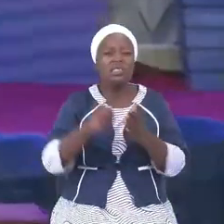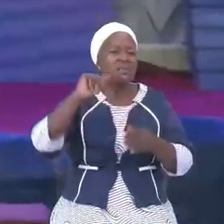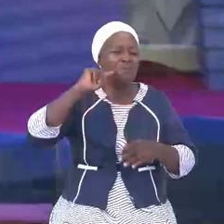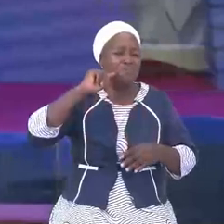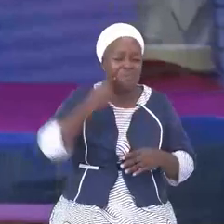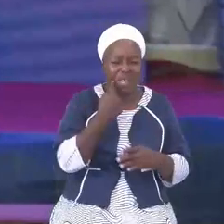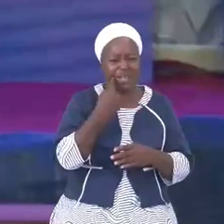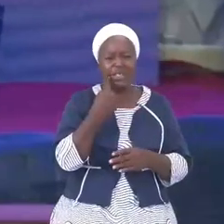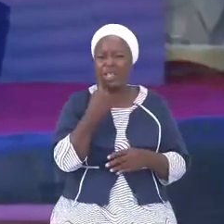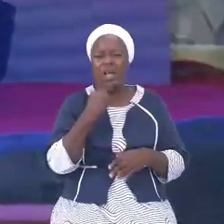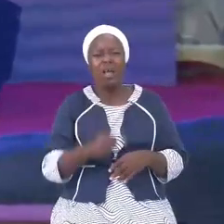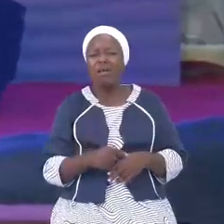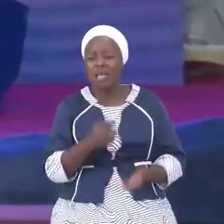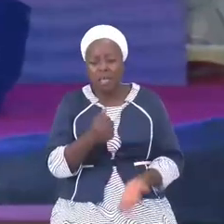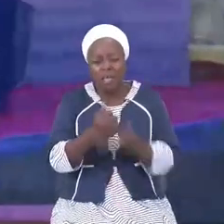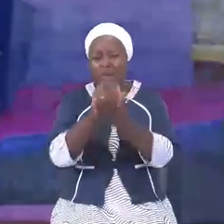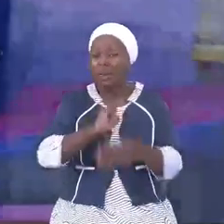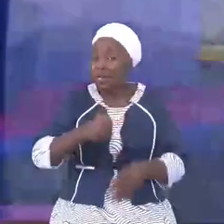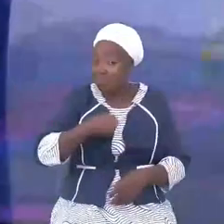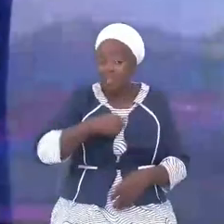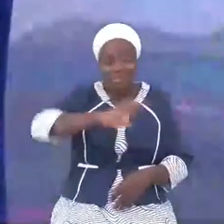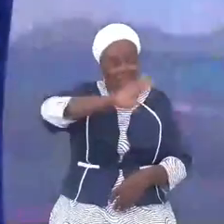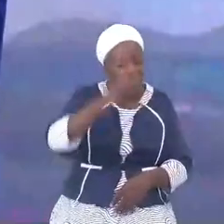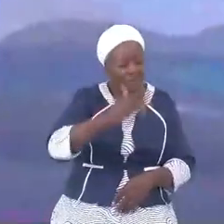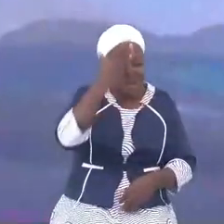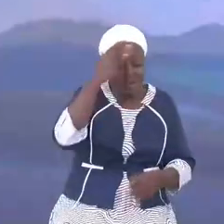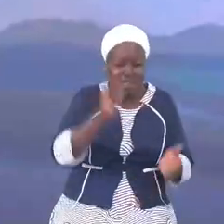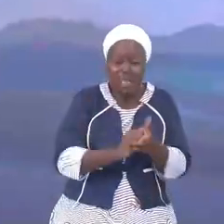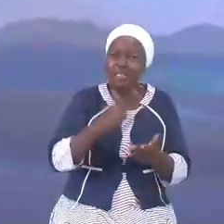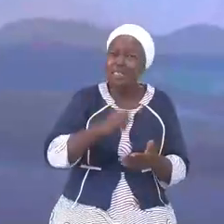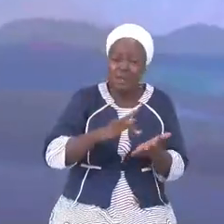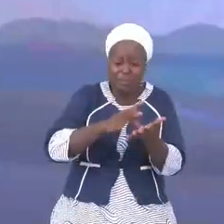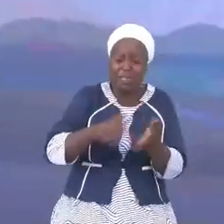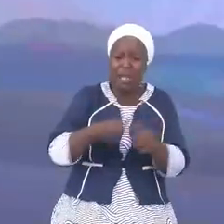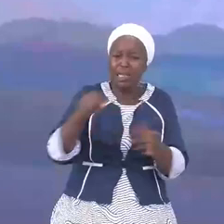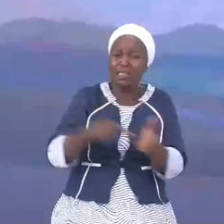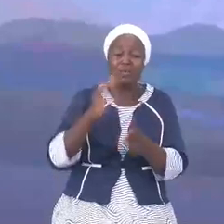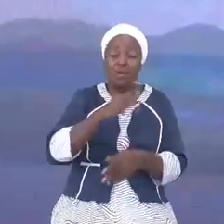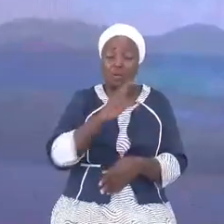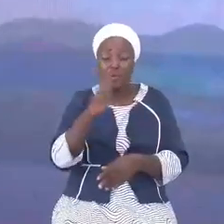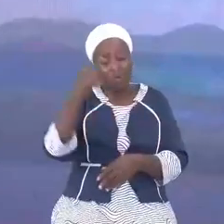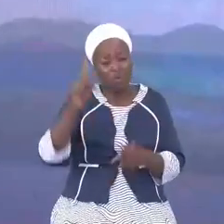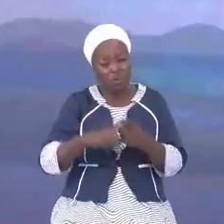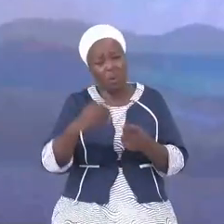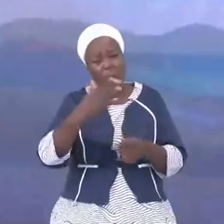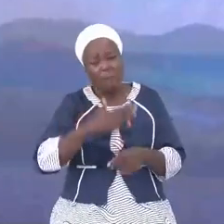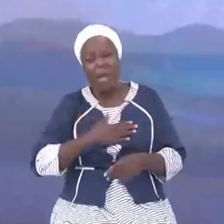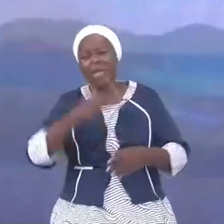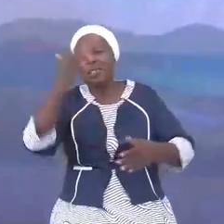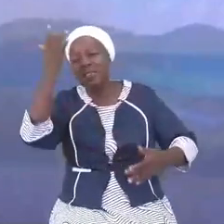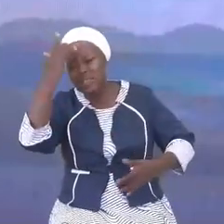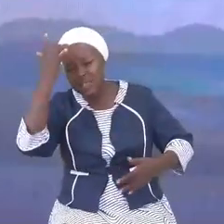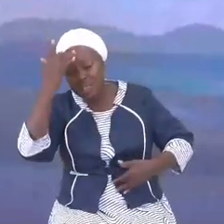savais pas. Tu m'as jeté dans l'abîme, dans le cœur de la mer. Je ne savais pas qu'un médicament comme ça serait appliqué à